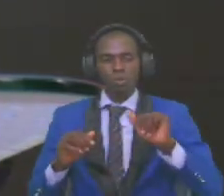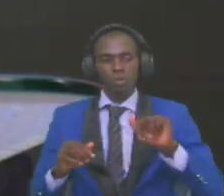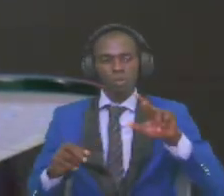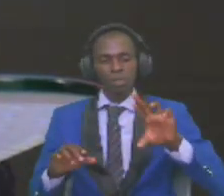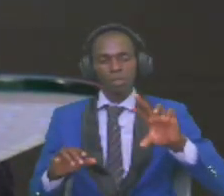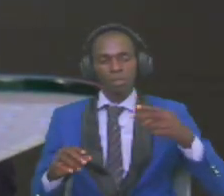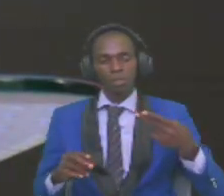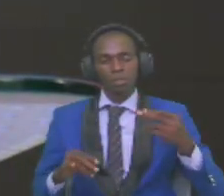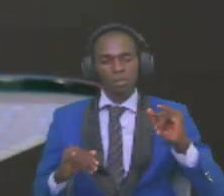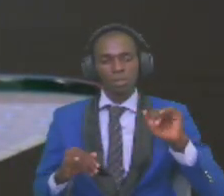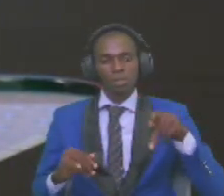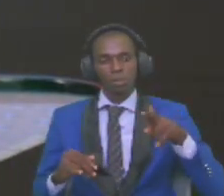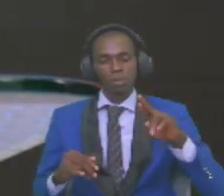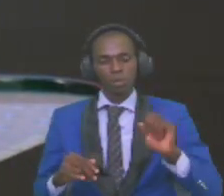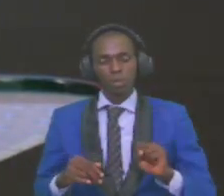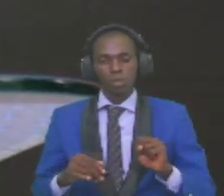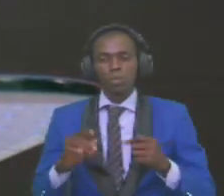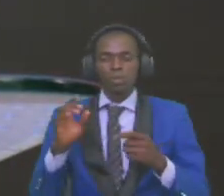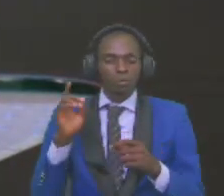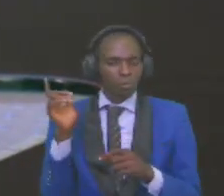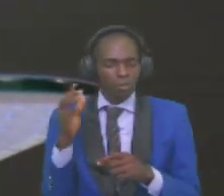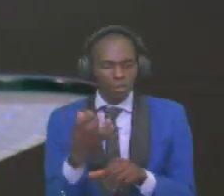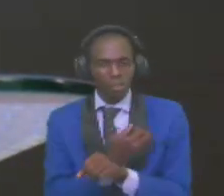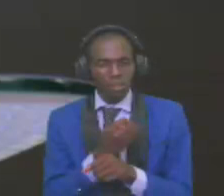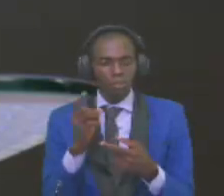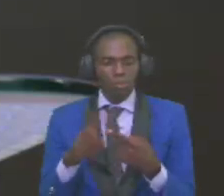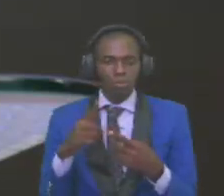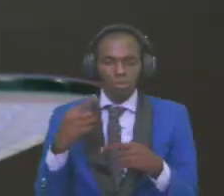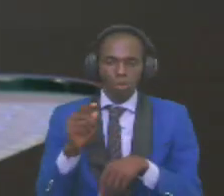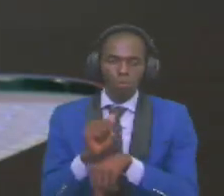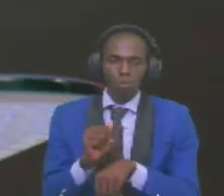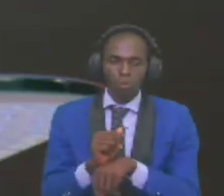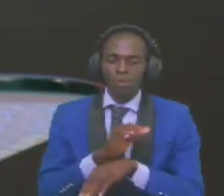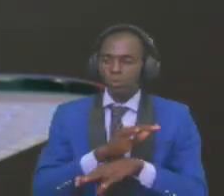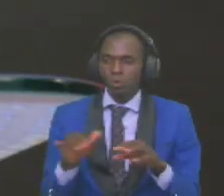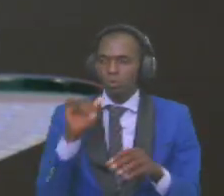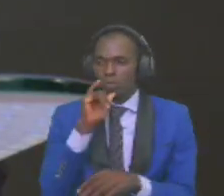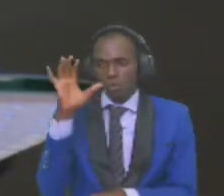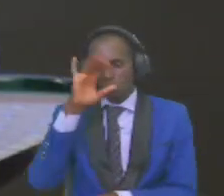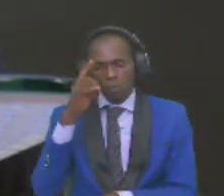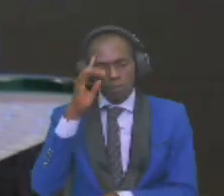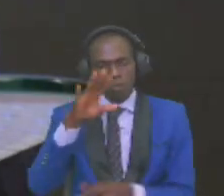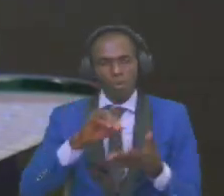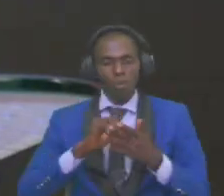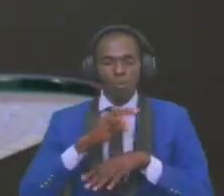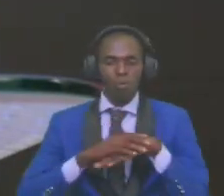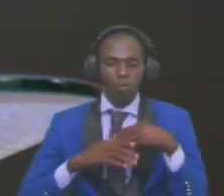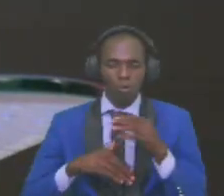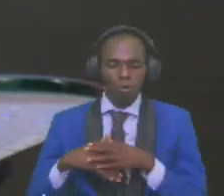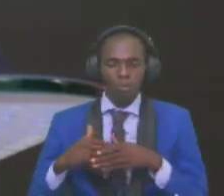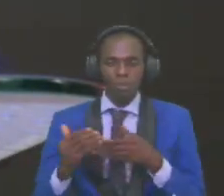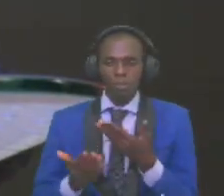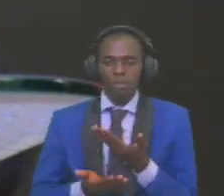est dit a acheté pas rentable au ministère pour par promenade ou à